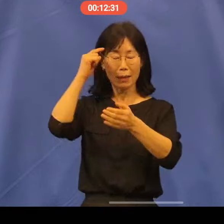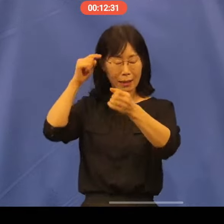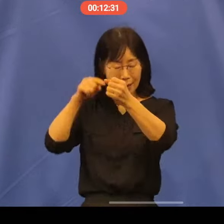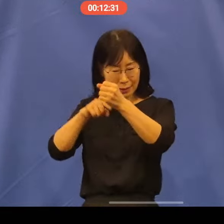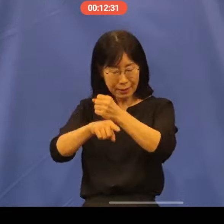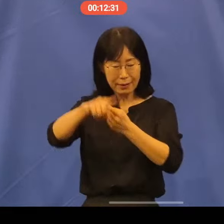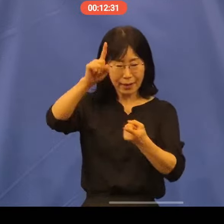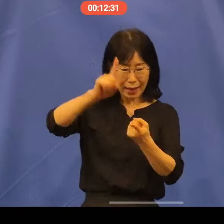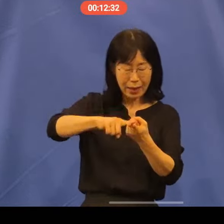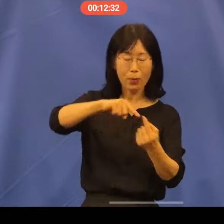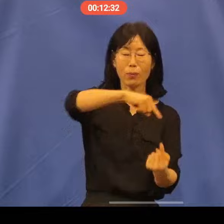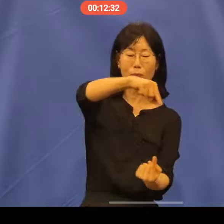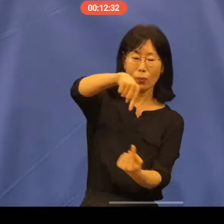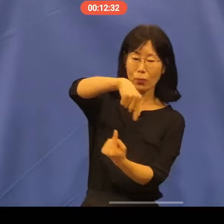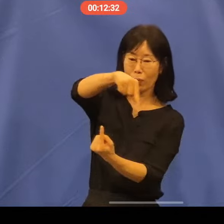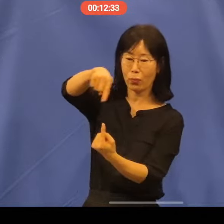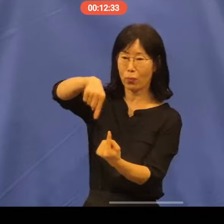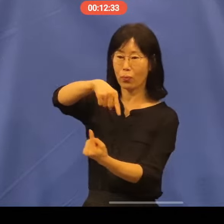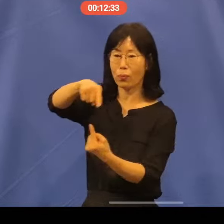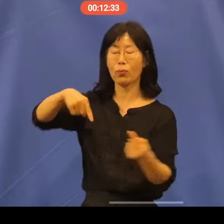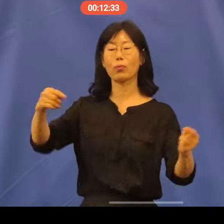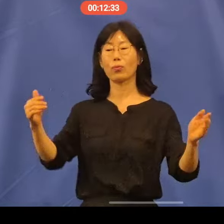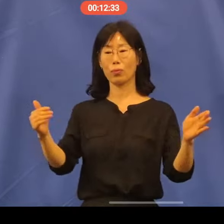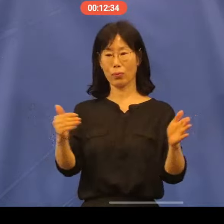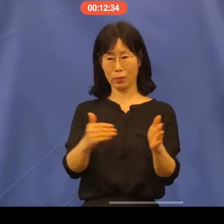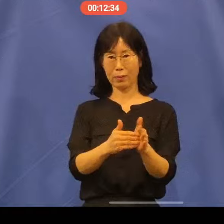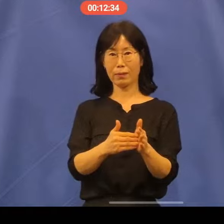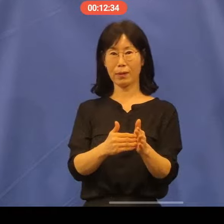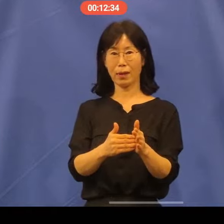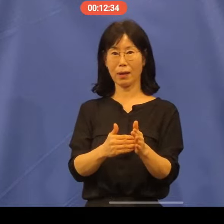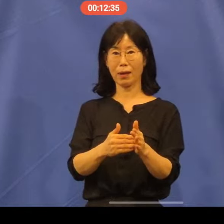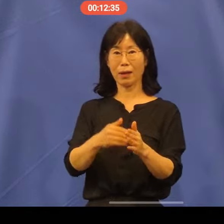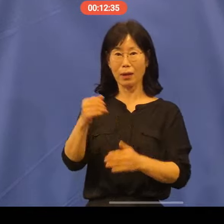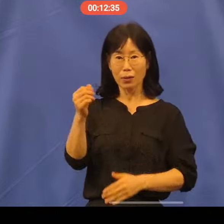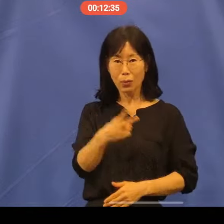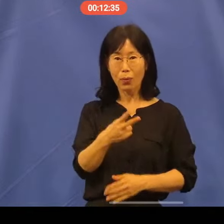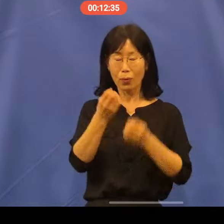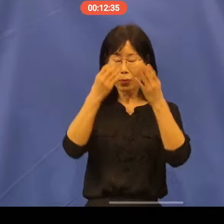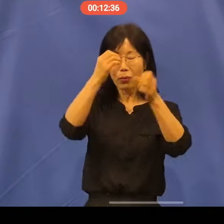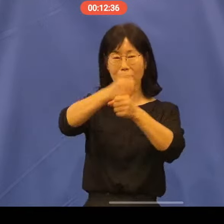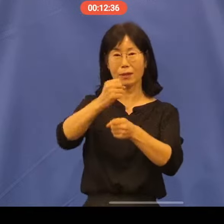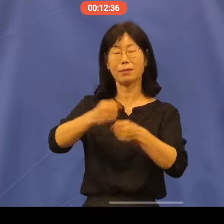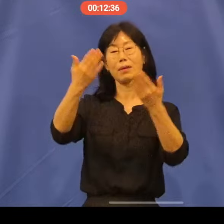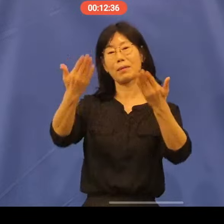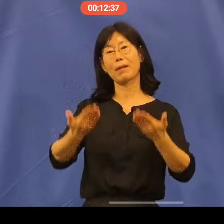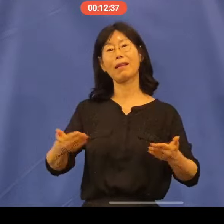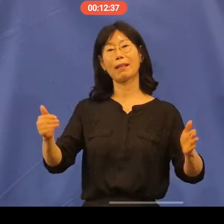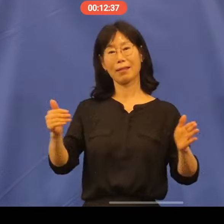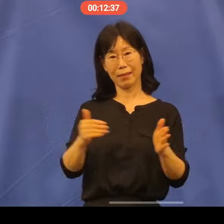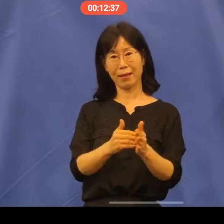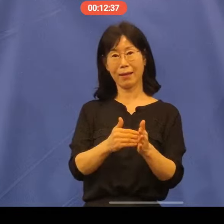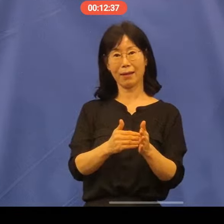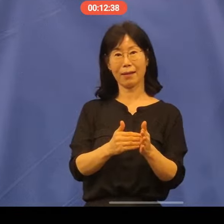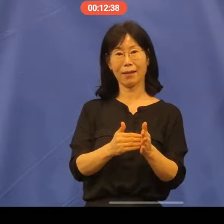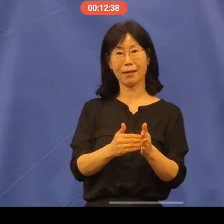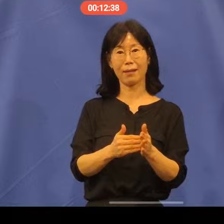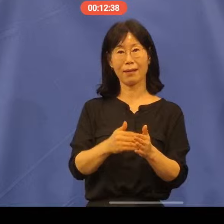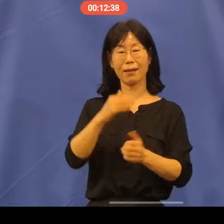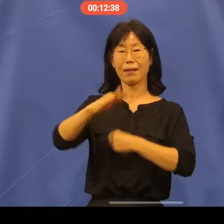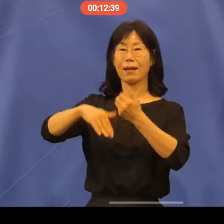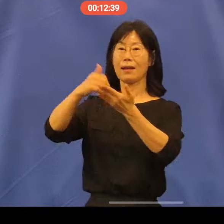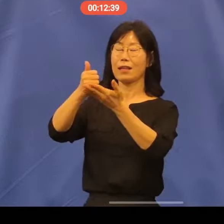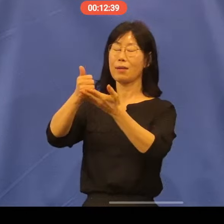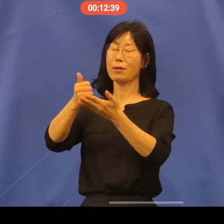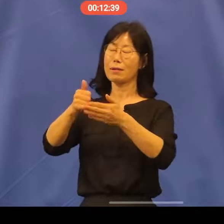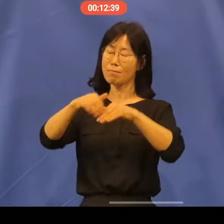뜻대로 돌아가고 있다는 거예요. 또 지으심을 받았나이다 하더라 그랬어요. 하나님의 만물을